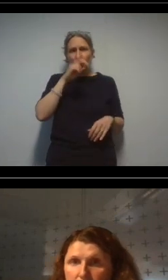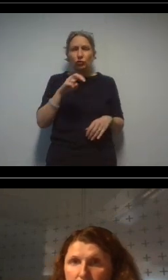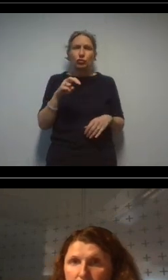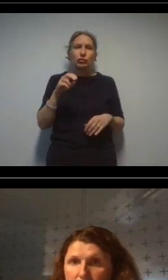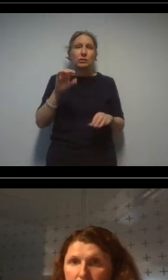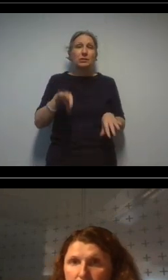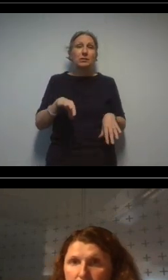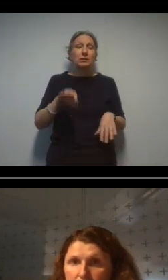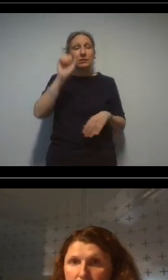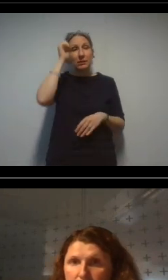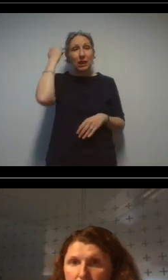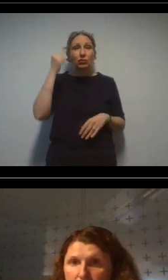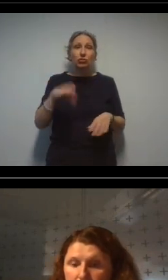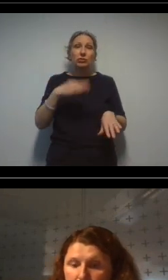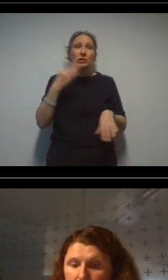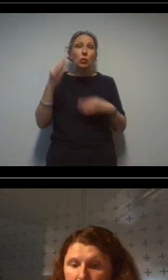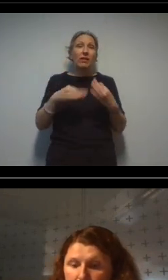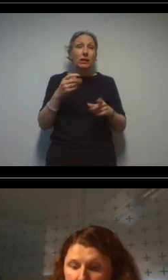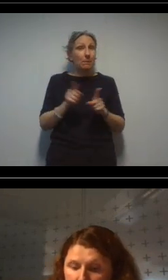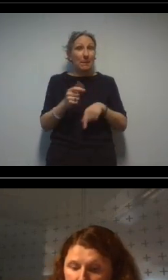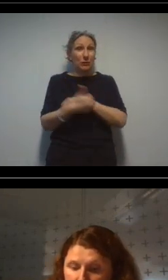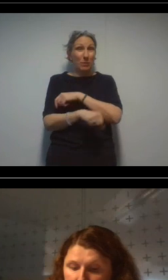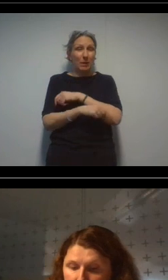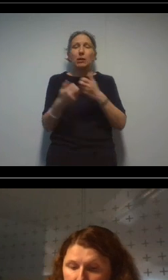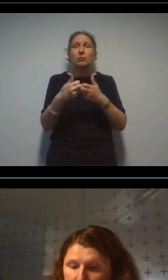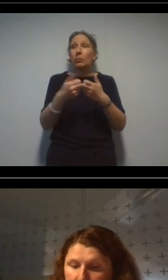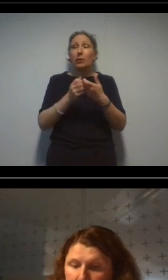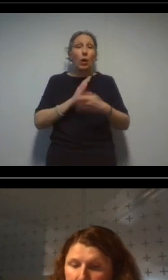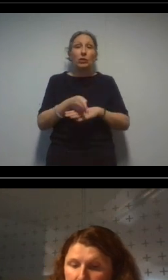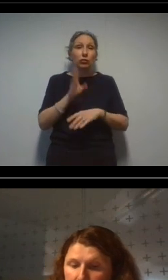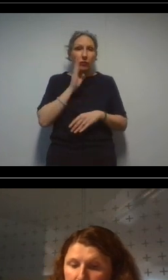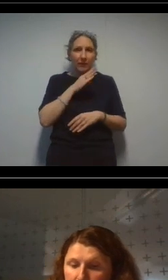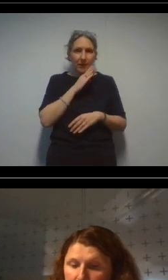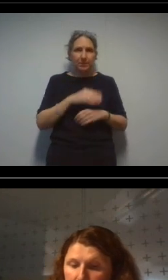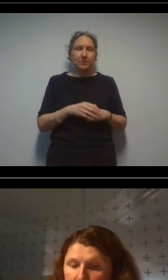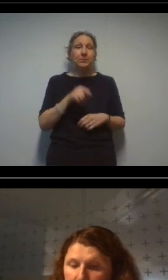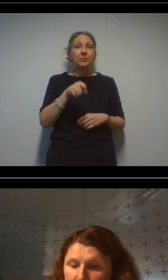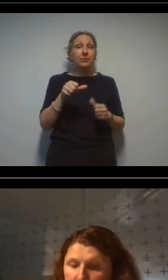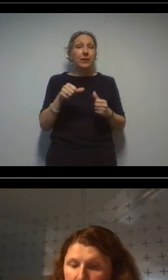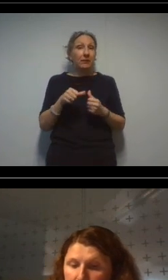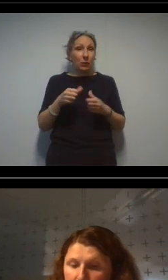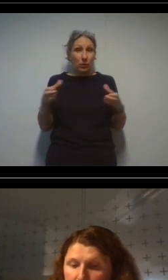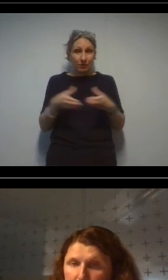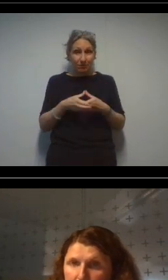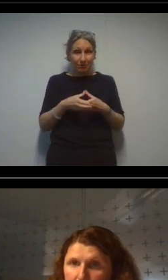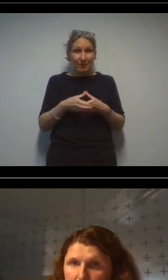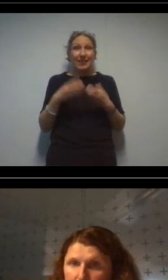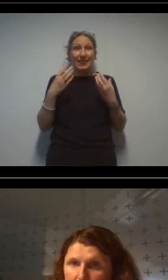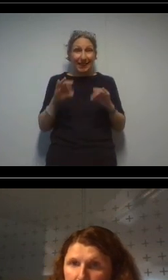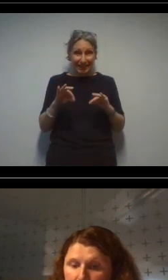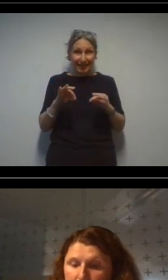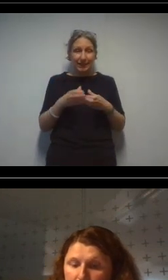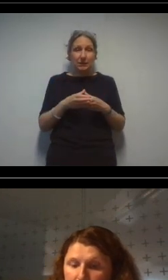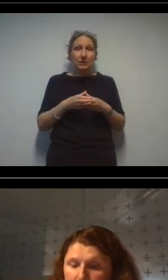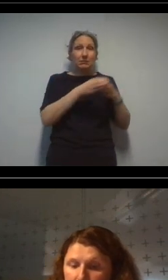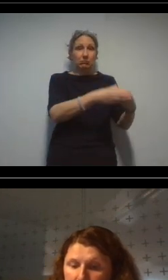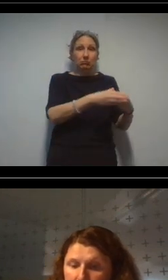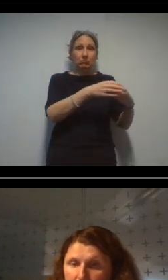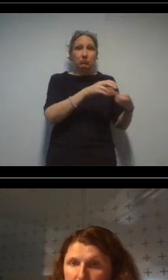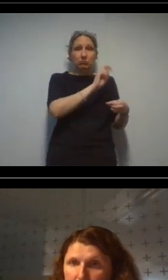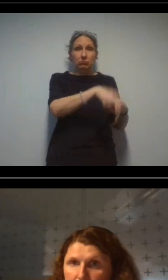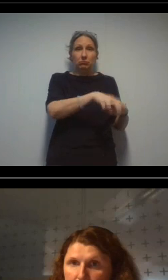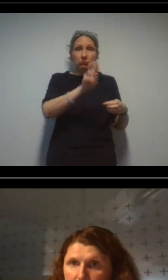par exemple, en janvier à la rentrée. Et ce groupe de 10 jeunes va aller chaque jour dans une entreprise différente. Donc, il peut aller le